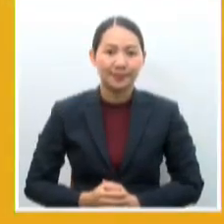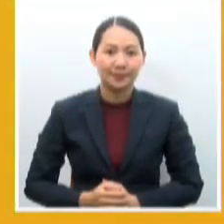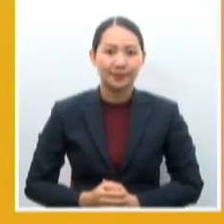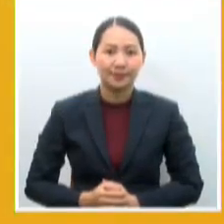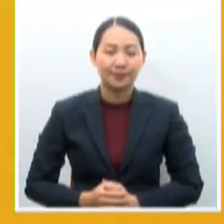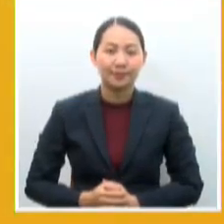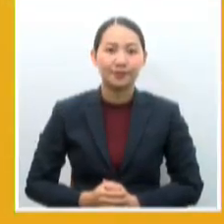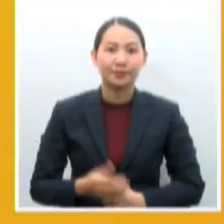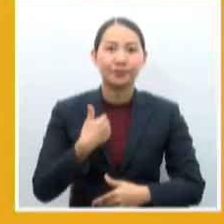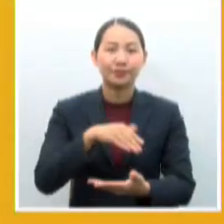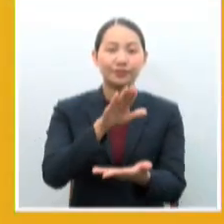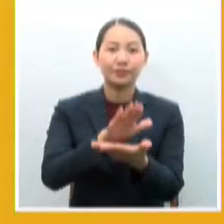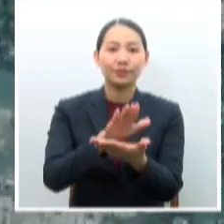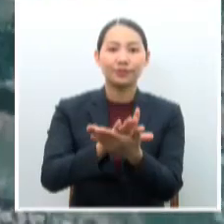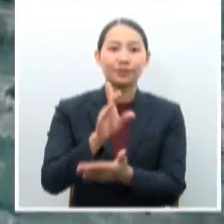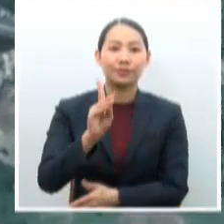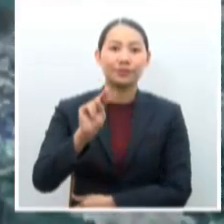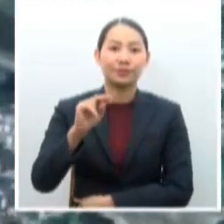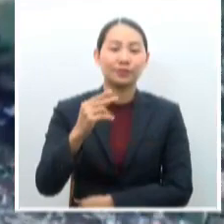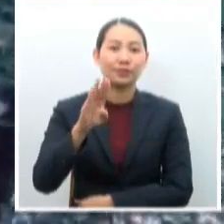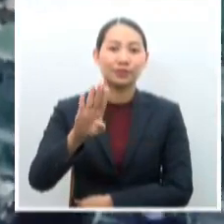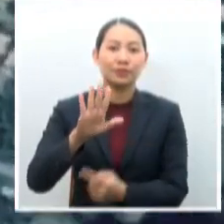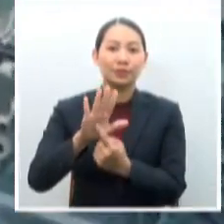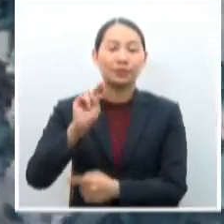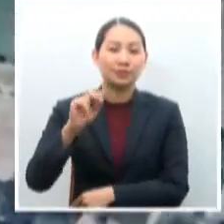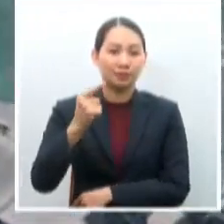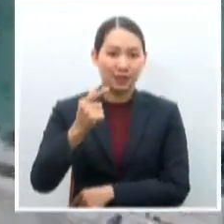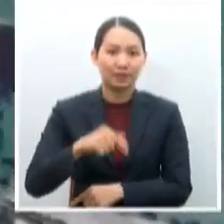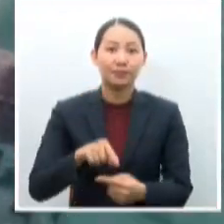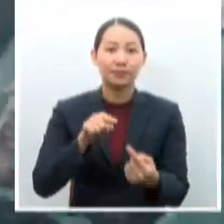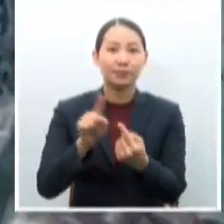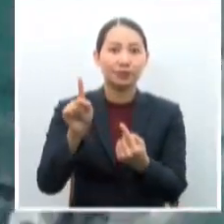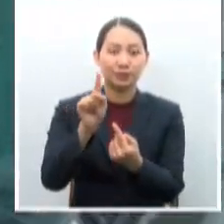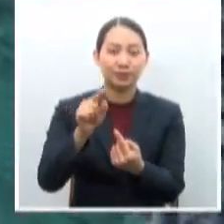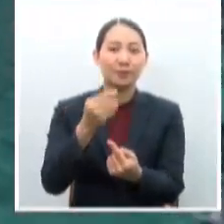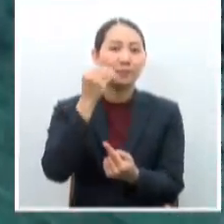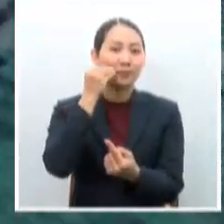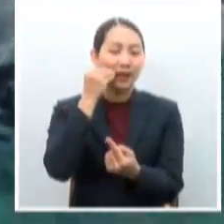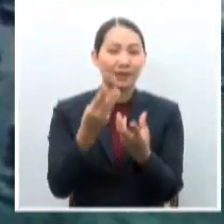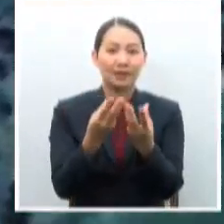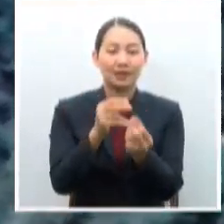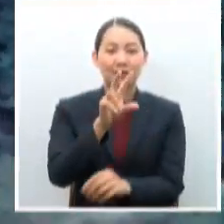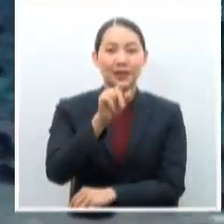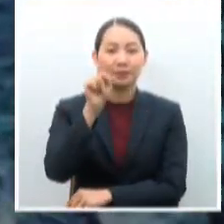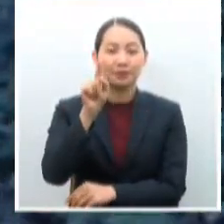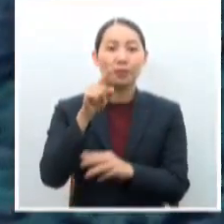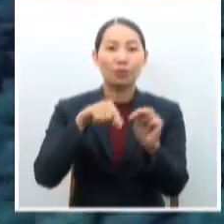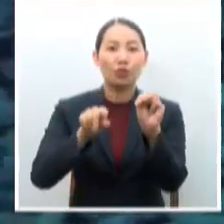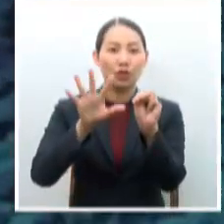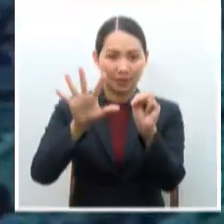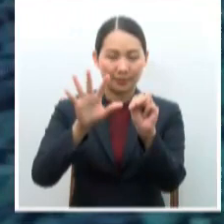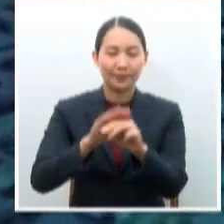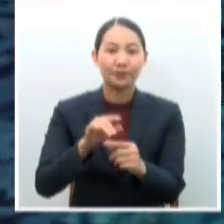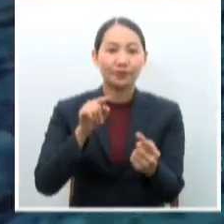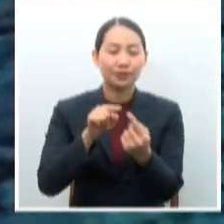โรงเรียนดงบางพิสัยนวการนุสรณ์ตั้งอยู่เลขที่30หมู่5ตำบลดงบังอ